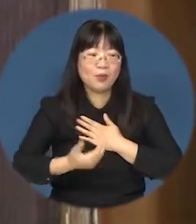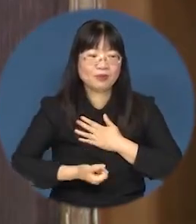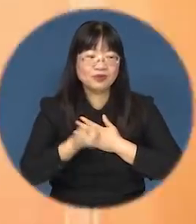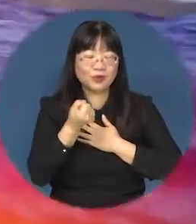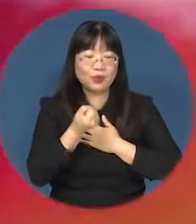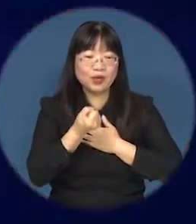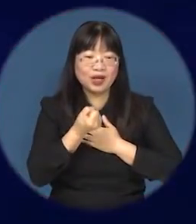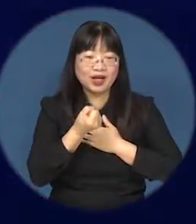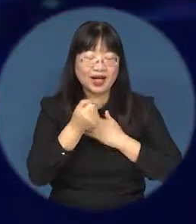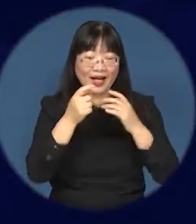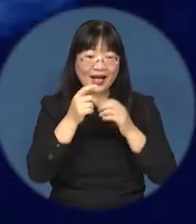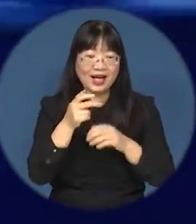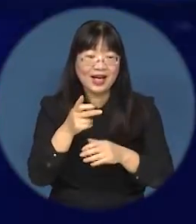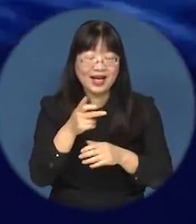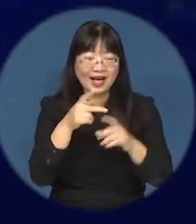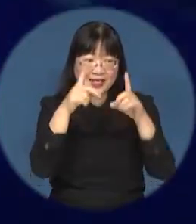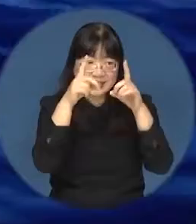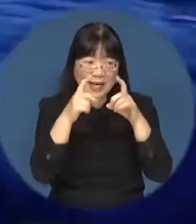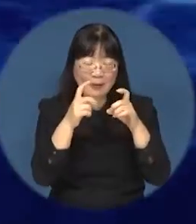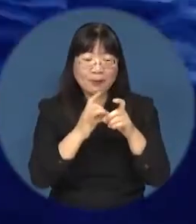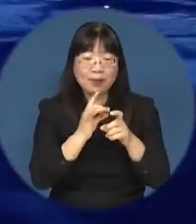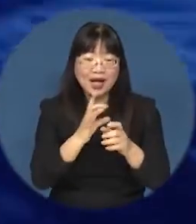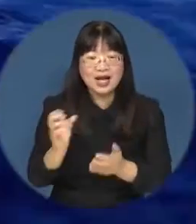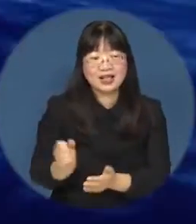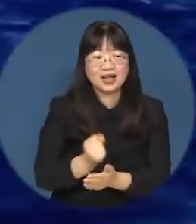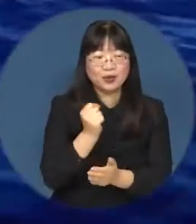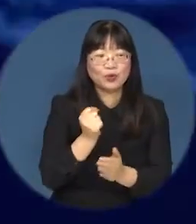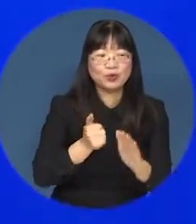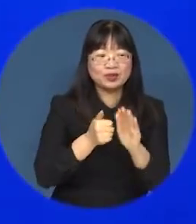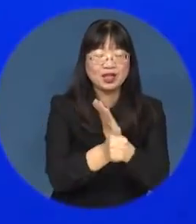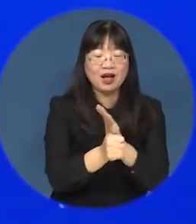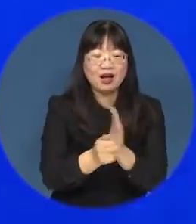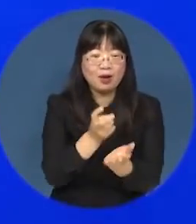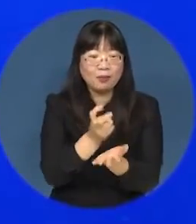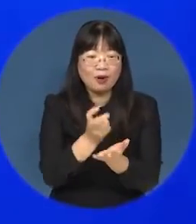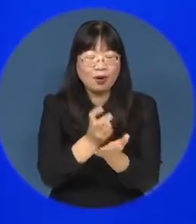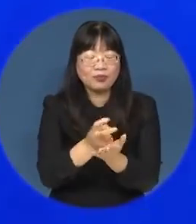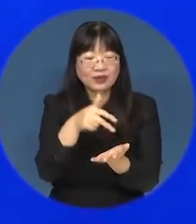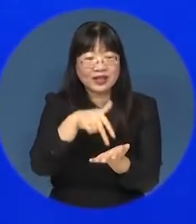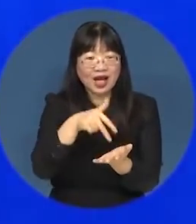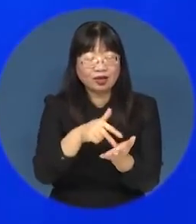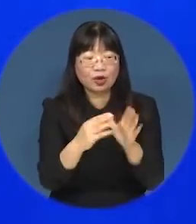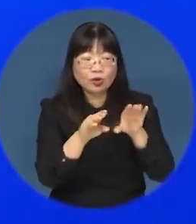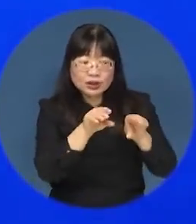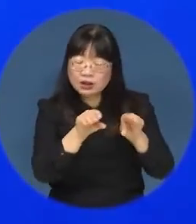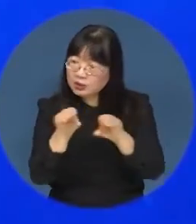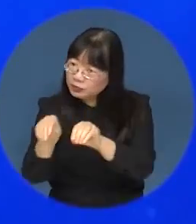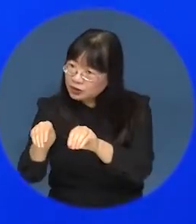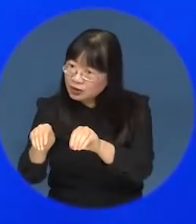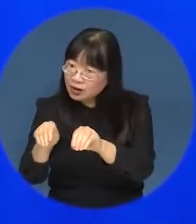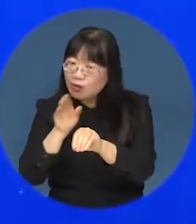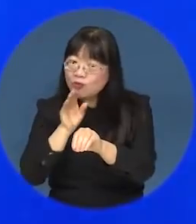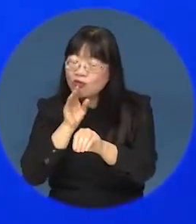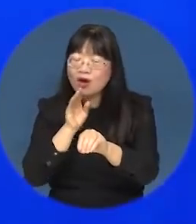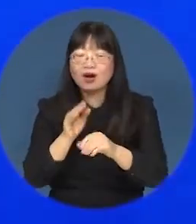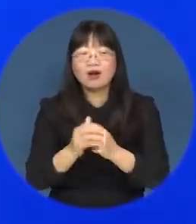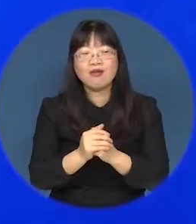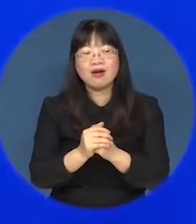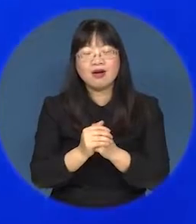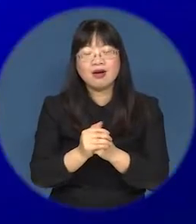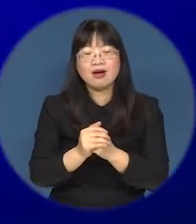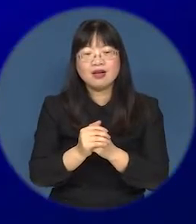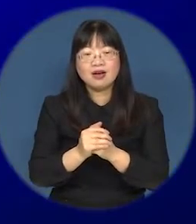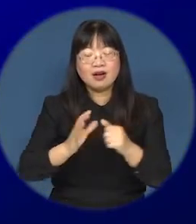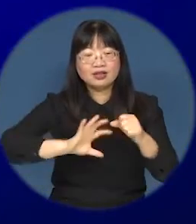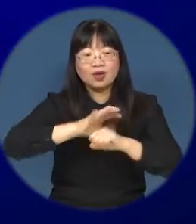맨몸으로 이제 카메라만 들고 들어가는 거죠. 아, 그러니까 우선 그게 법적으로 금지된 거예요? 네, 법적으로, 그 나라 법적으로,